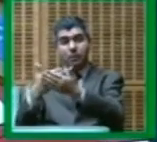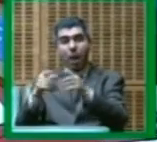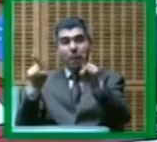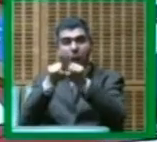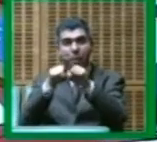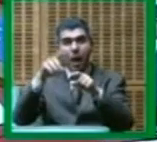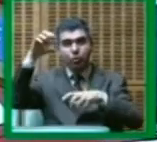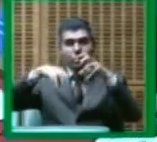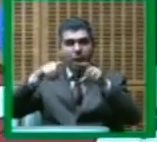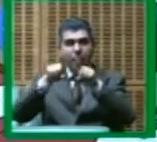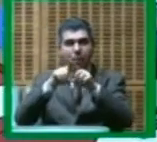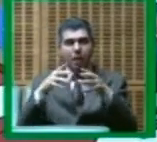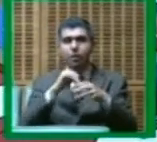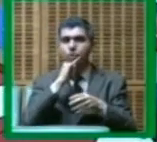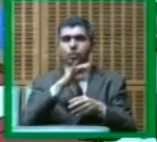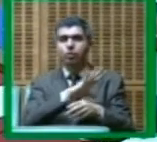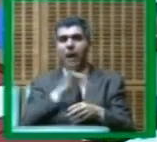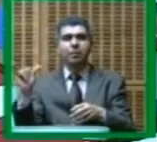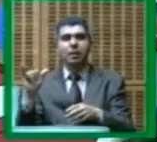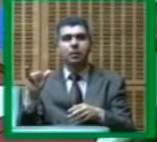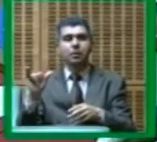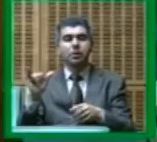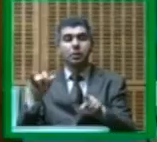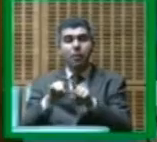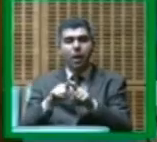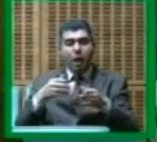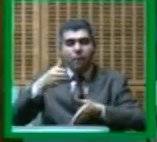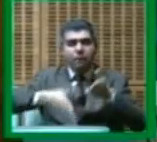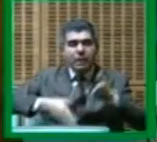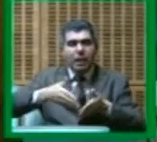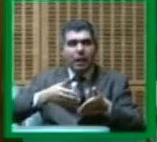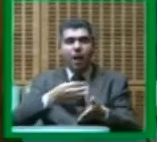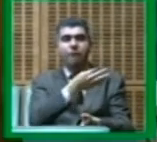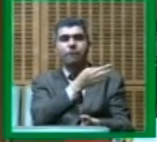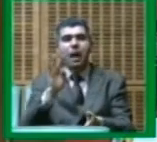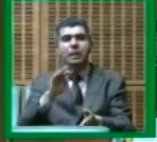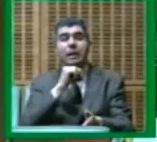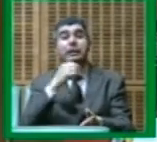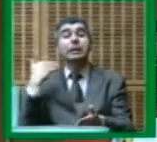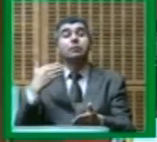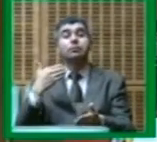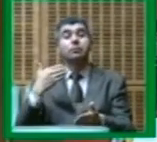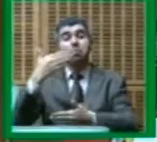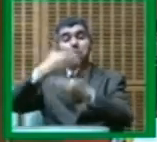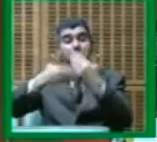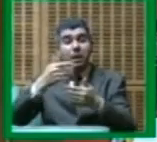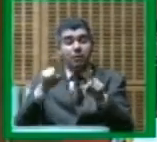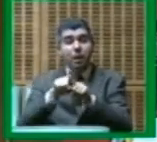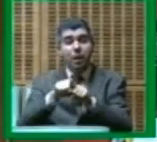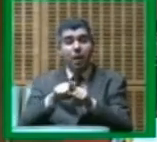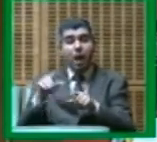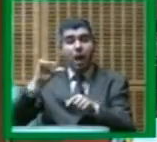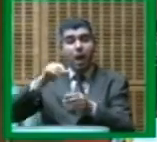للويديان. ويمكن لي نقول لكم أكثر من هذا الشيء، هذيك الطرك كتقولوا صايبها الاستعمار مقادة، يعني طاحت. على شنو اللي وقع؟ هو أن الماء لما جا